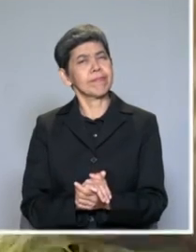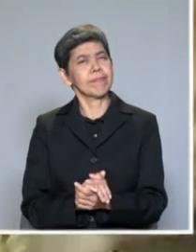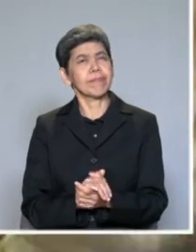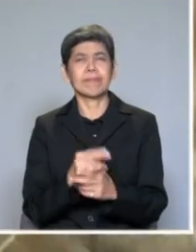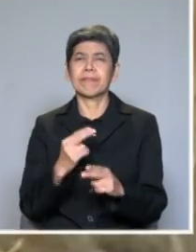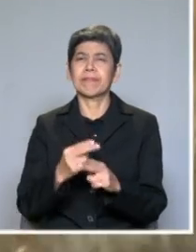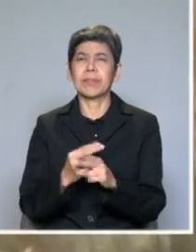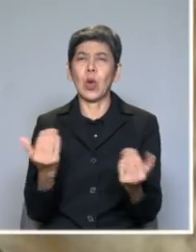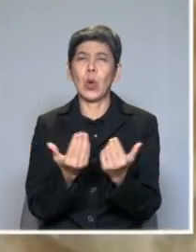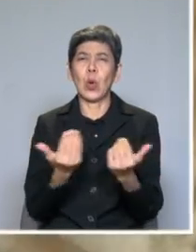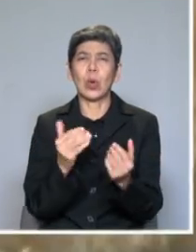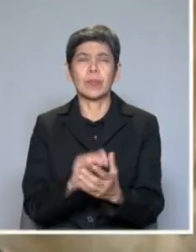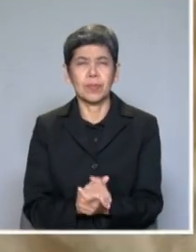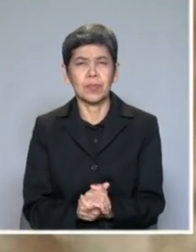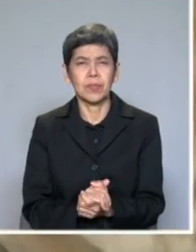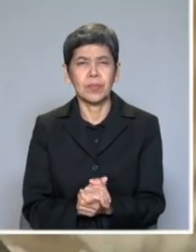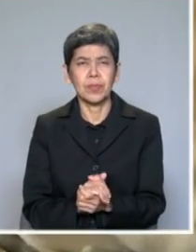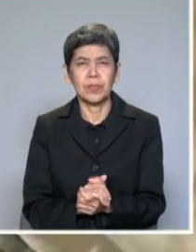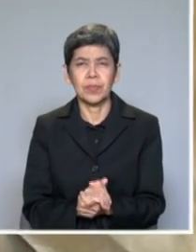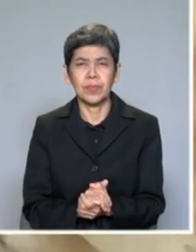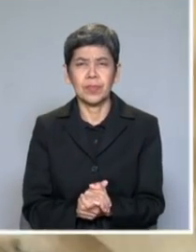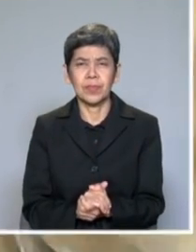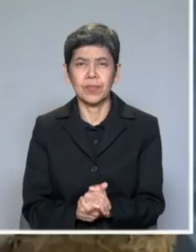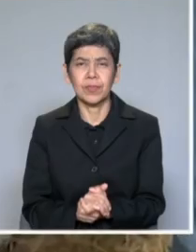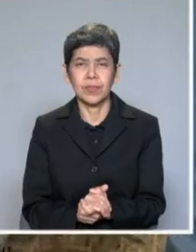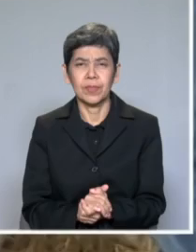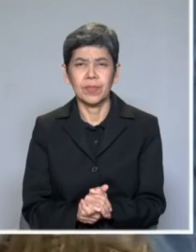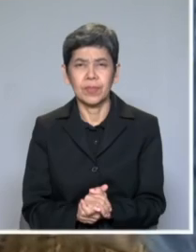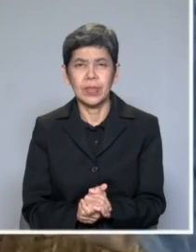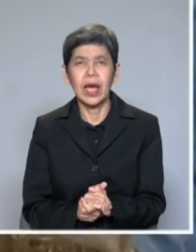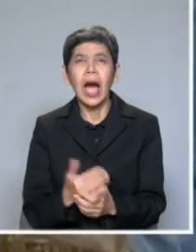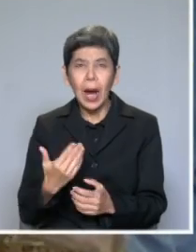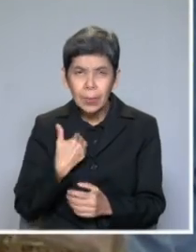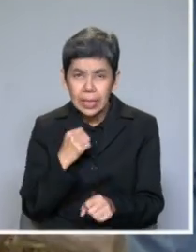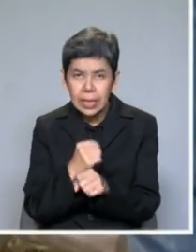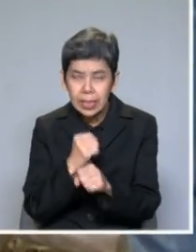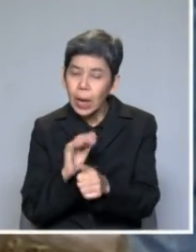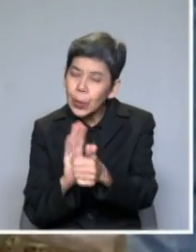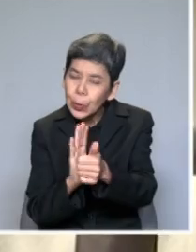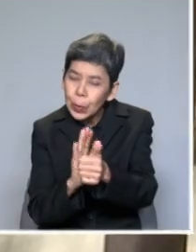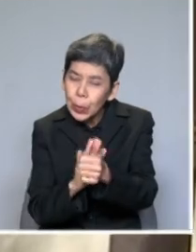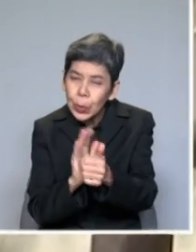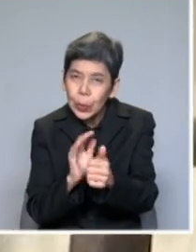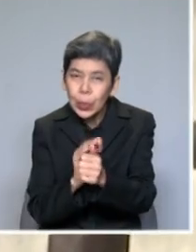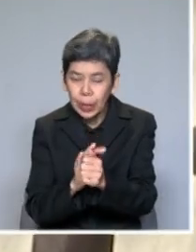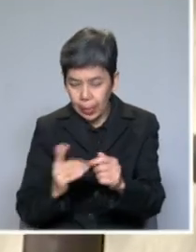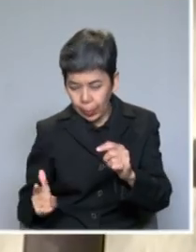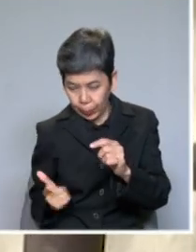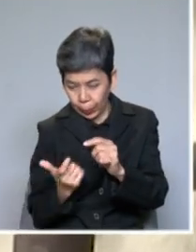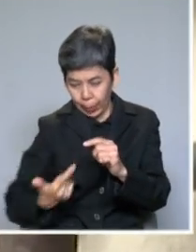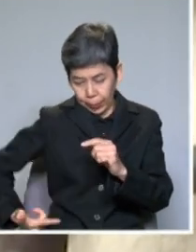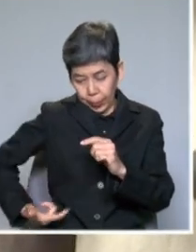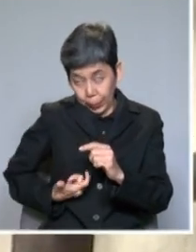งตั้งลูกวัวมาชื่อสูงยิ่งสูงยิ่ง แล้วก็ยังอุตส่าห์ไปให้กำลังใจในการผสมพันธุ์เทีย